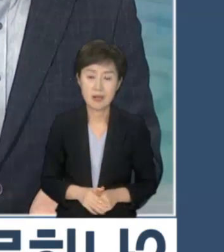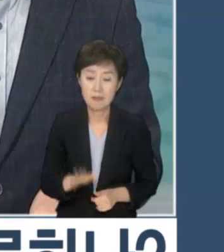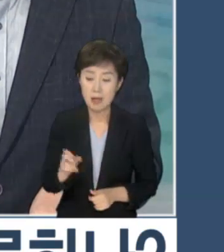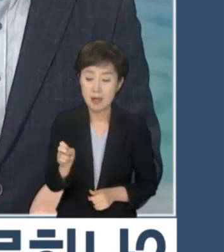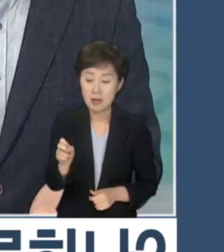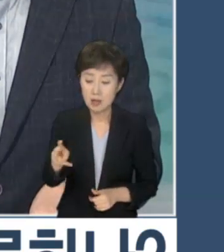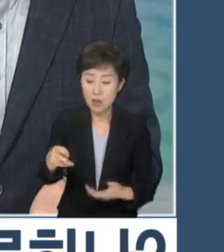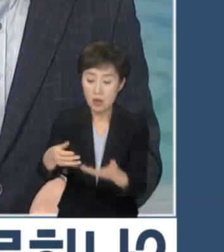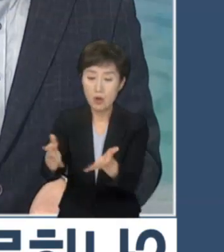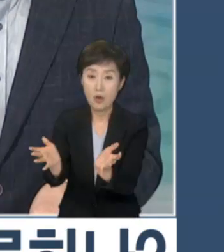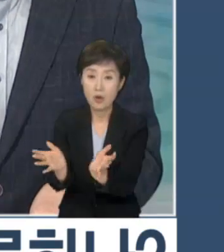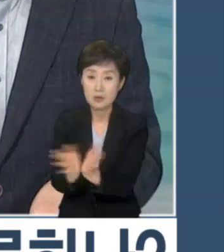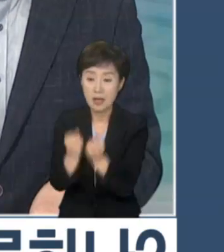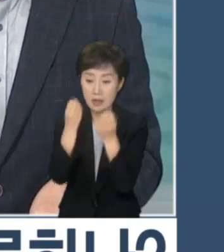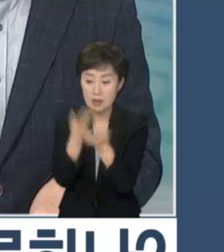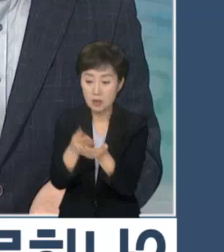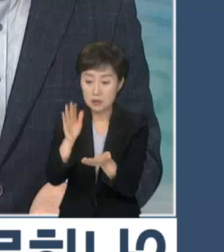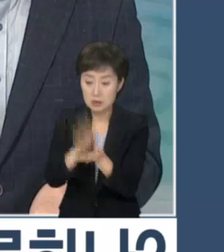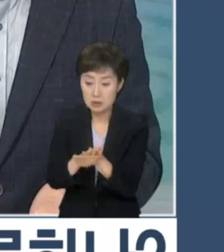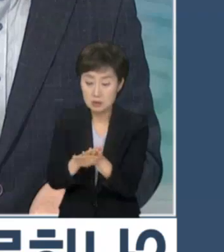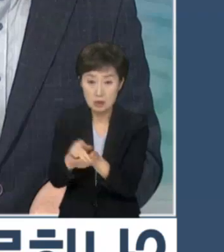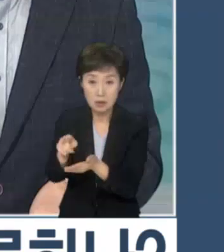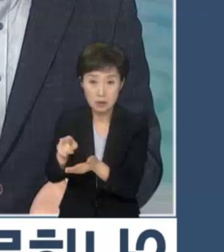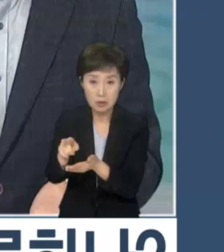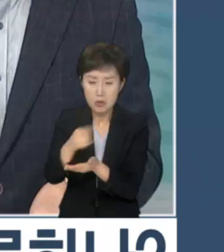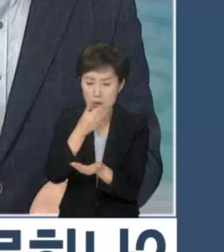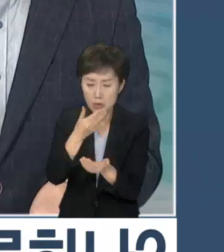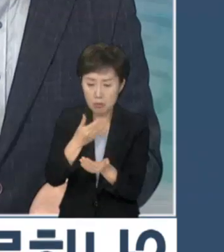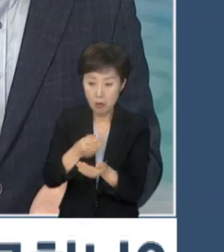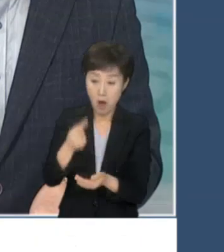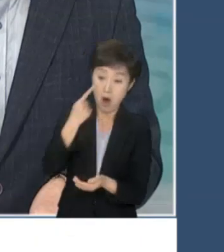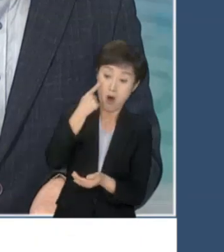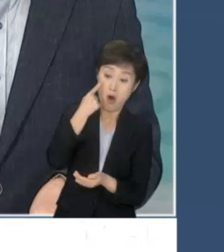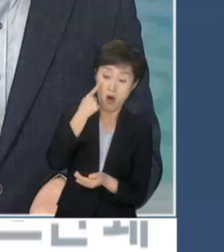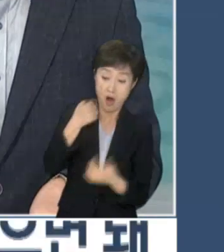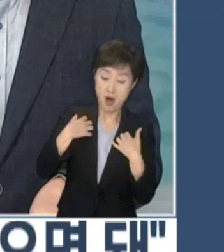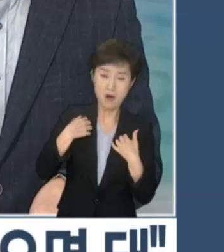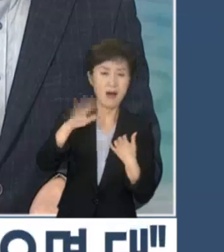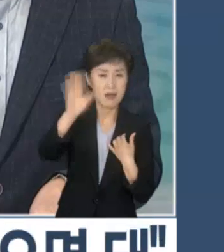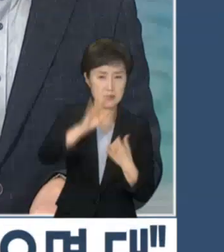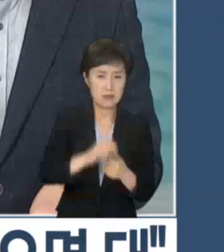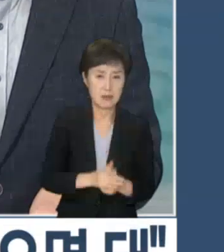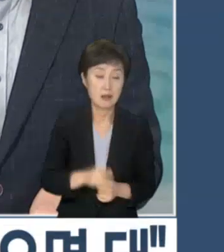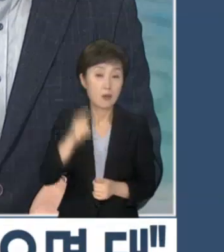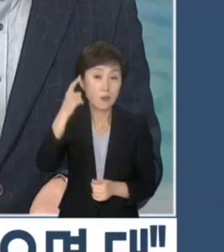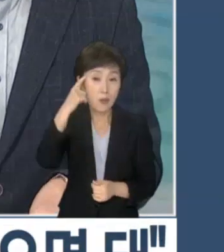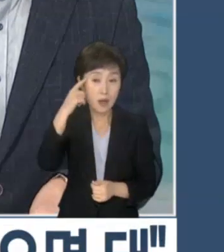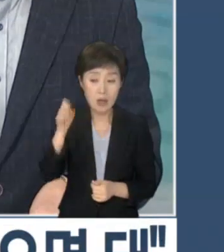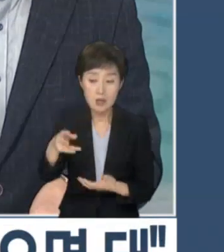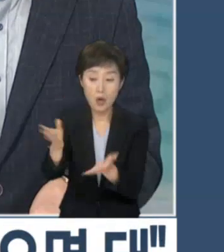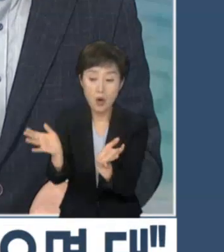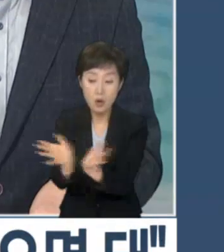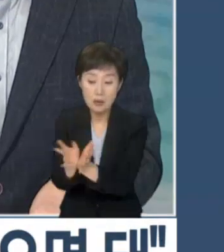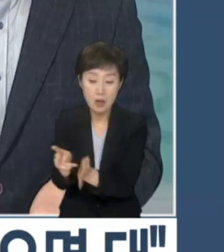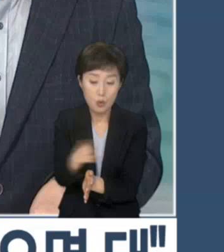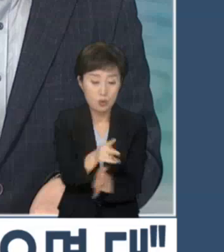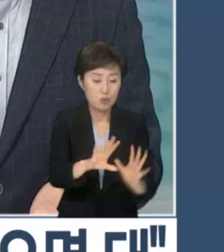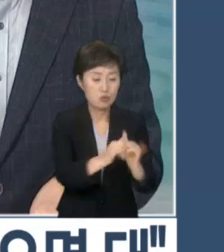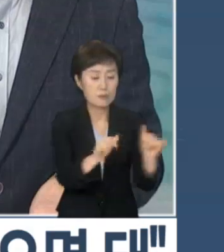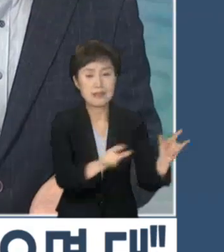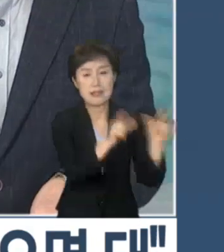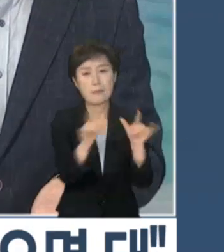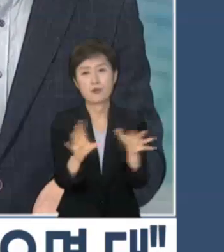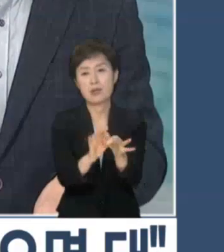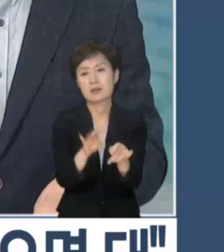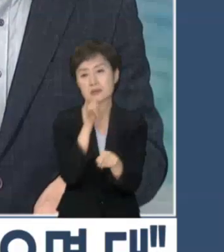여당의 혁신이 이벤트는 아닙니다. 여당은 국민의 삶과 직접적인 관계를 맺고 있고